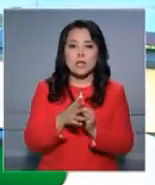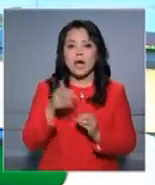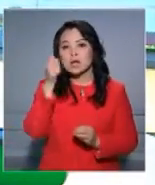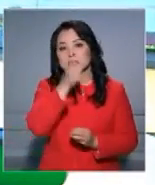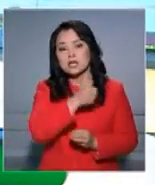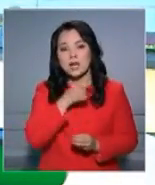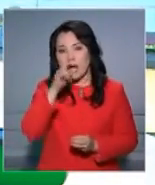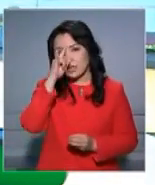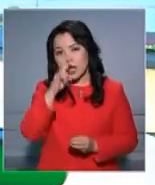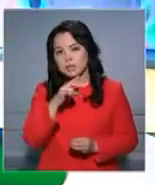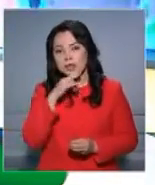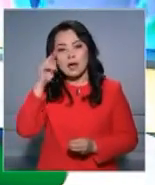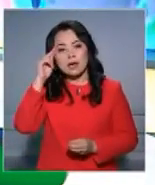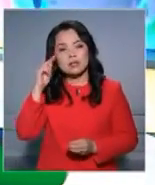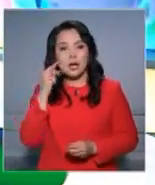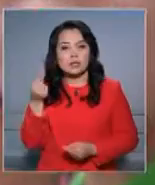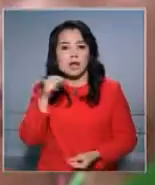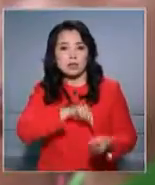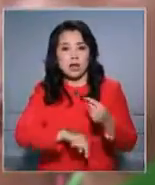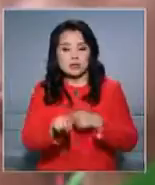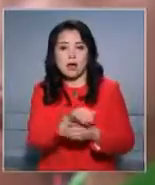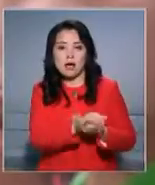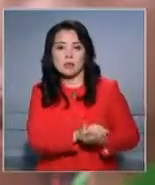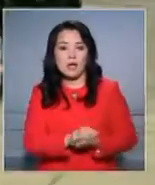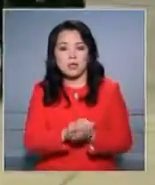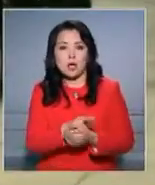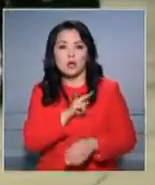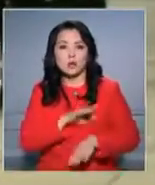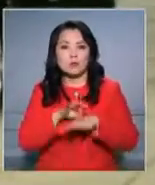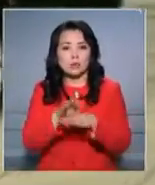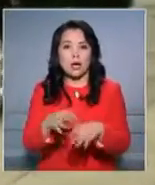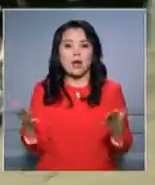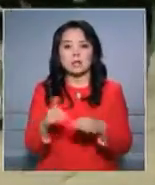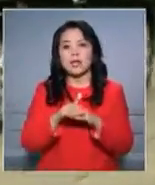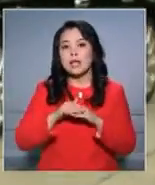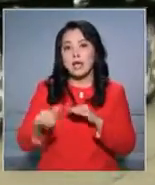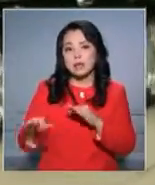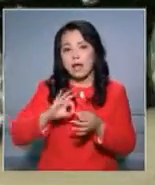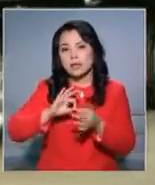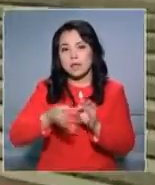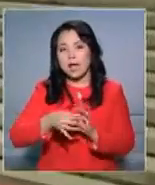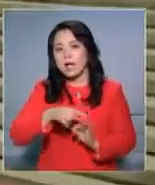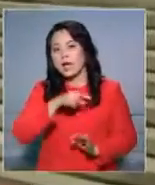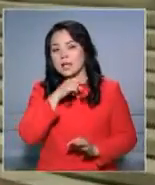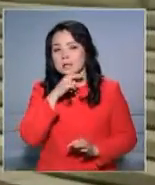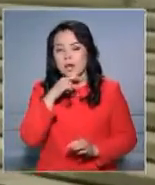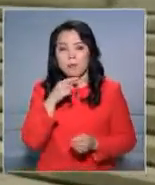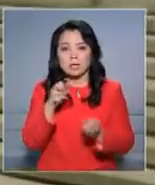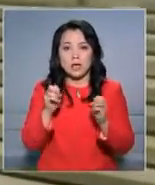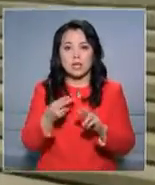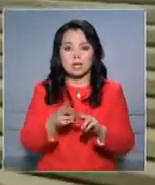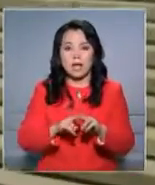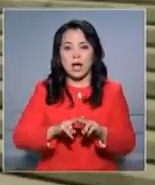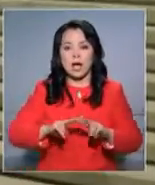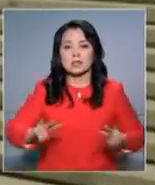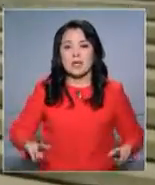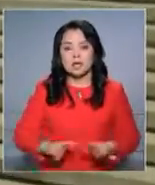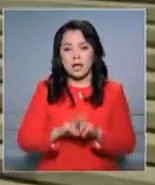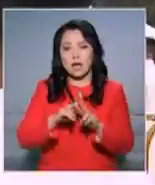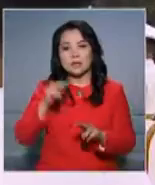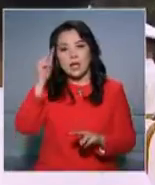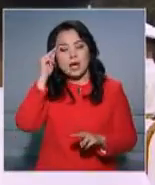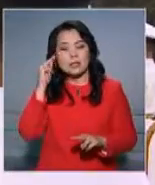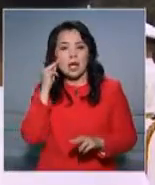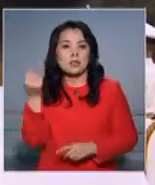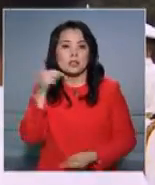2015 жылы Қазақстан мен Қытай арасындағы әріптестік қандай деңгейде болды? Және ресми Астана мен Бейжин қай салада қарым-қатынасы бекемдей